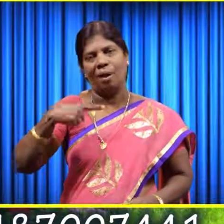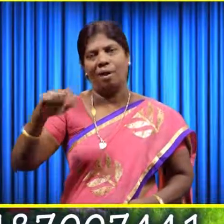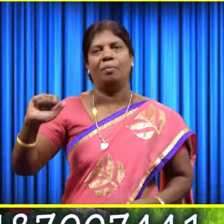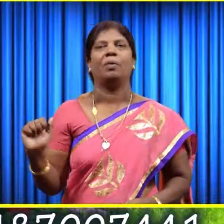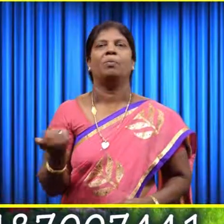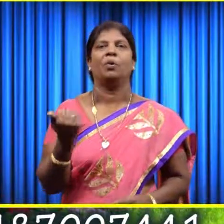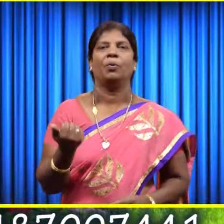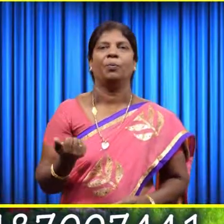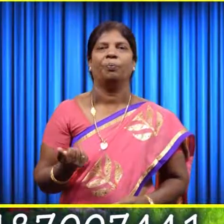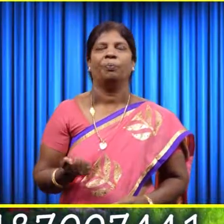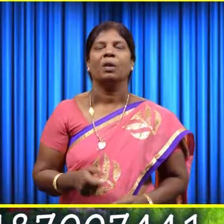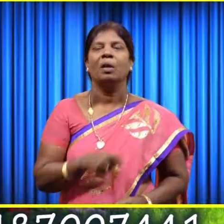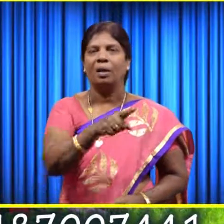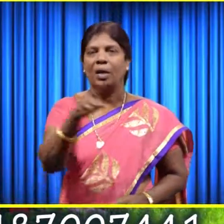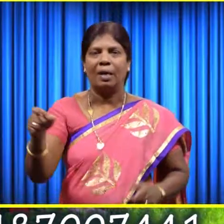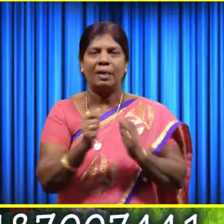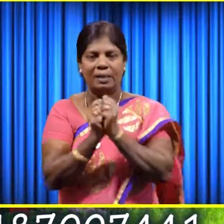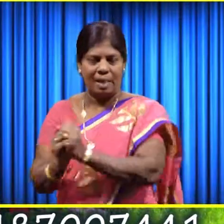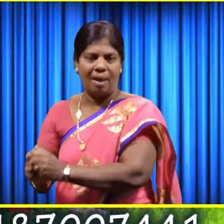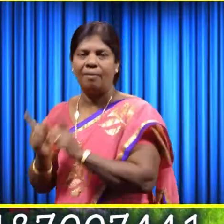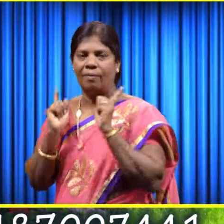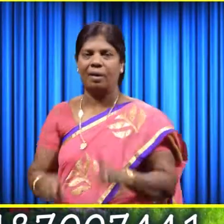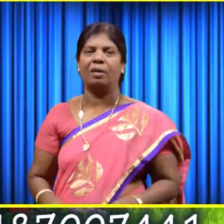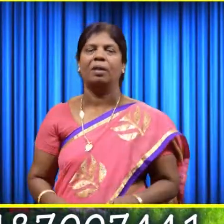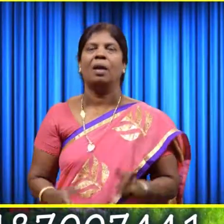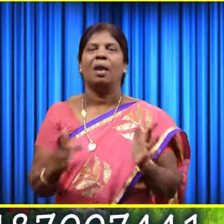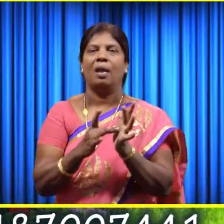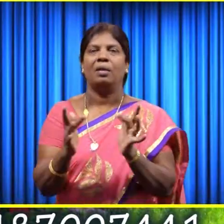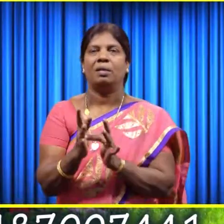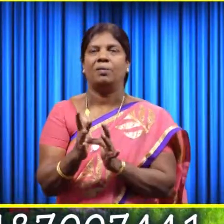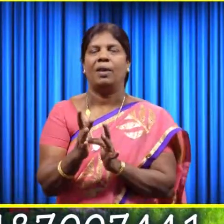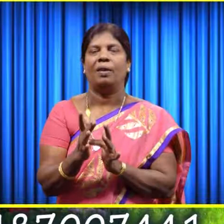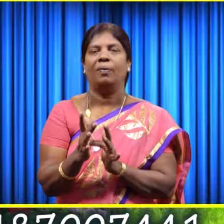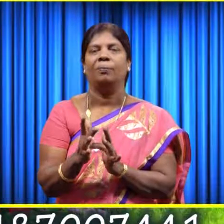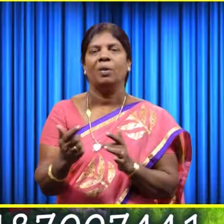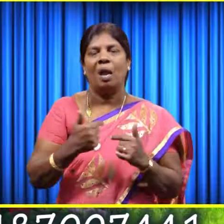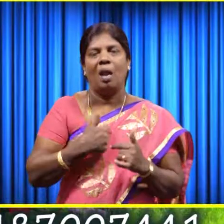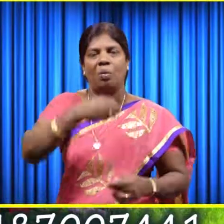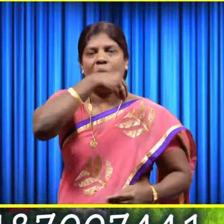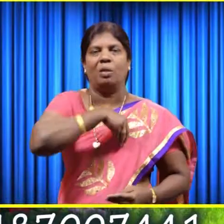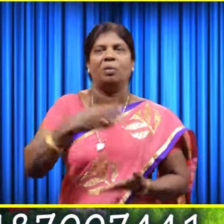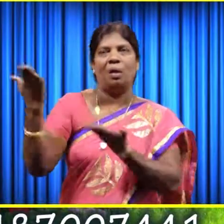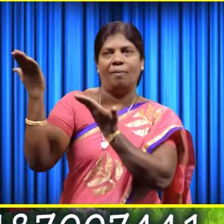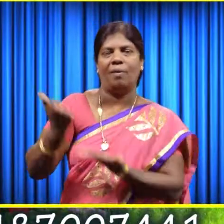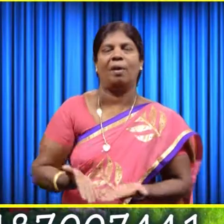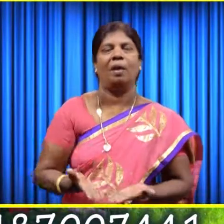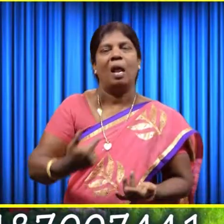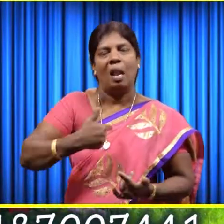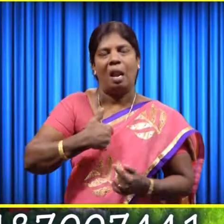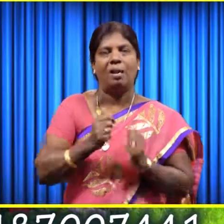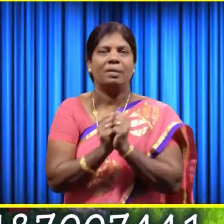முடியும். ஆனால் நீங்கள் செய்ய வேண்டிய காரியம் என்னவென்றால், ஆண்டவராகிய இயேசுவே என் உள்ளத்தில் வாரும், நான்